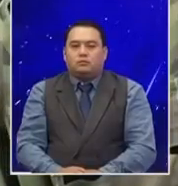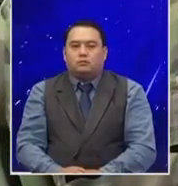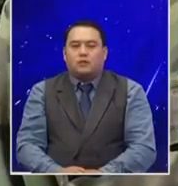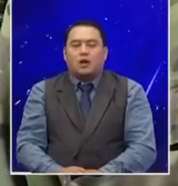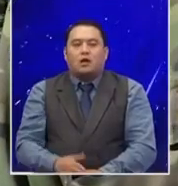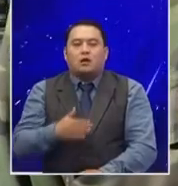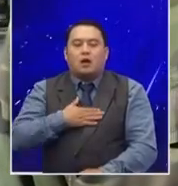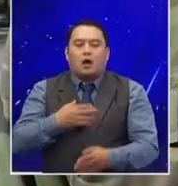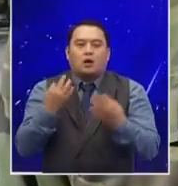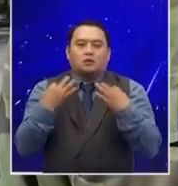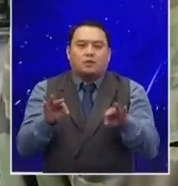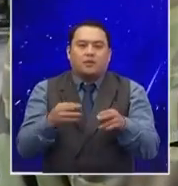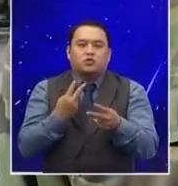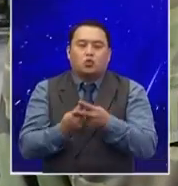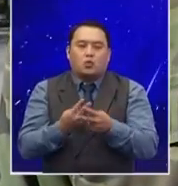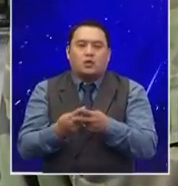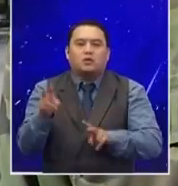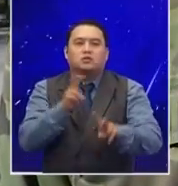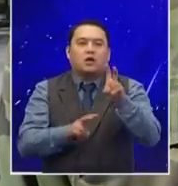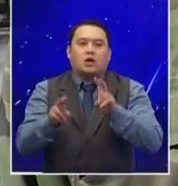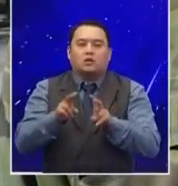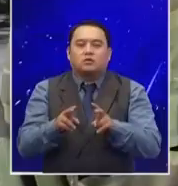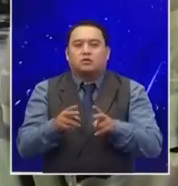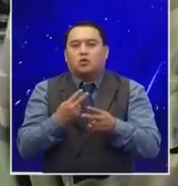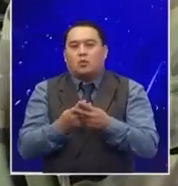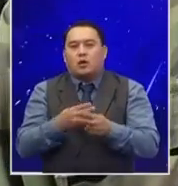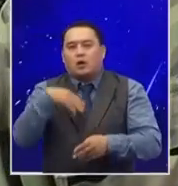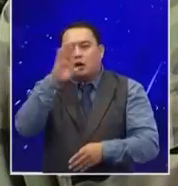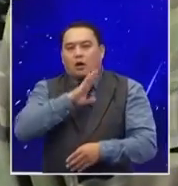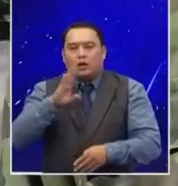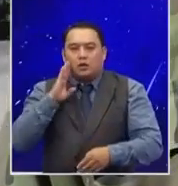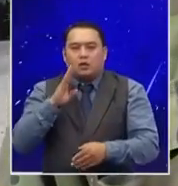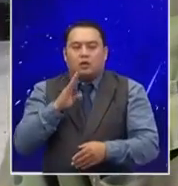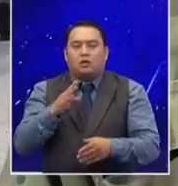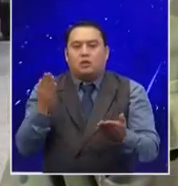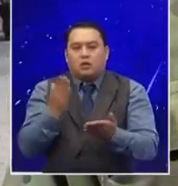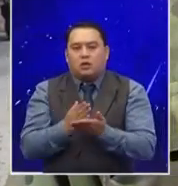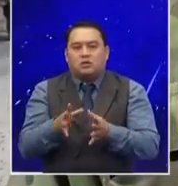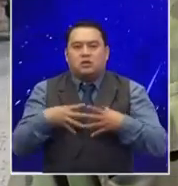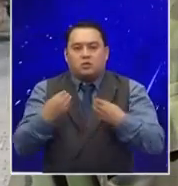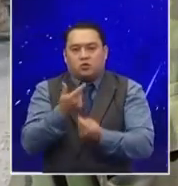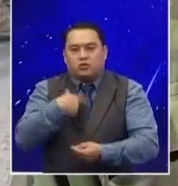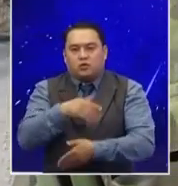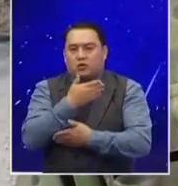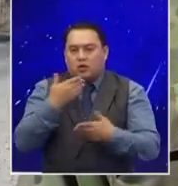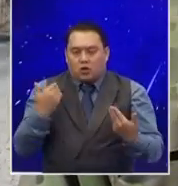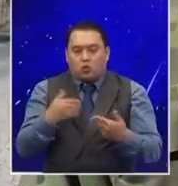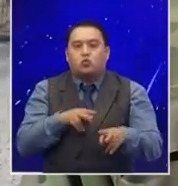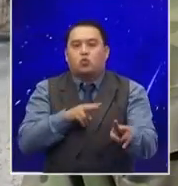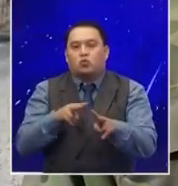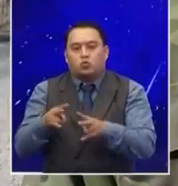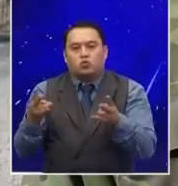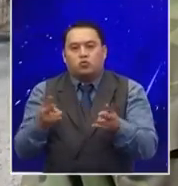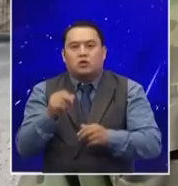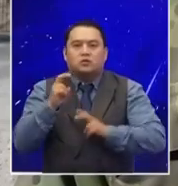Как только я вышел досрочно, я начал искать работу. Семьи нет, но есть родители, за которыми нужно ухаживать и заботиться. Спасибо службе пробации. Я работал